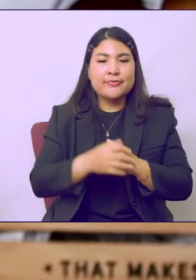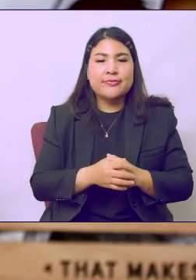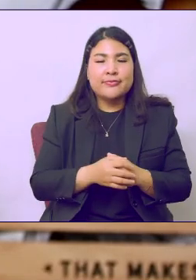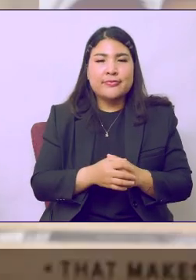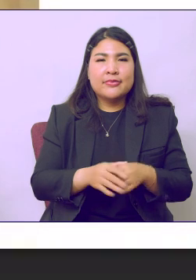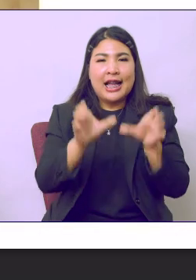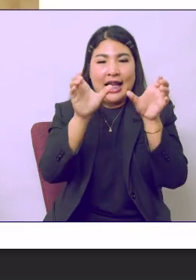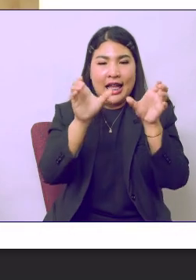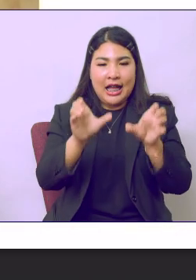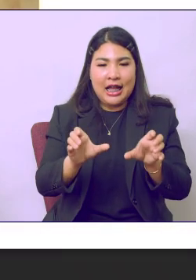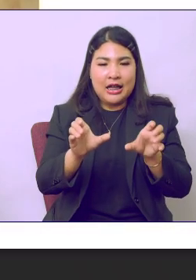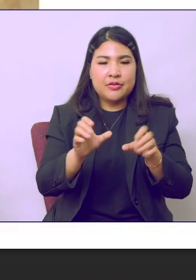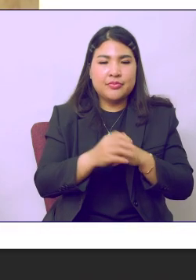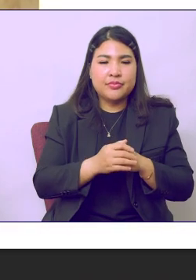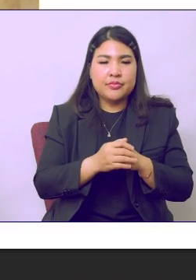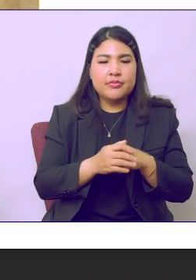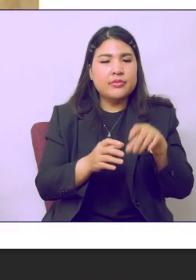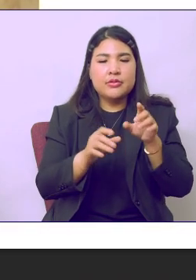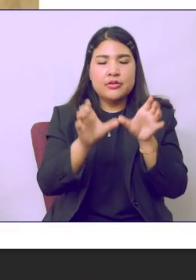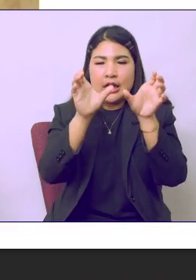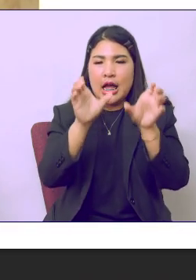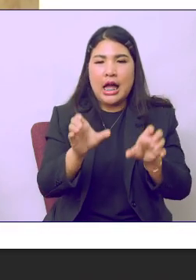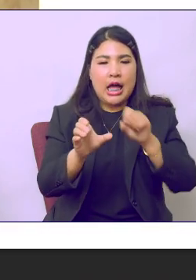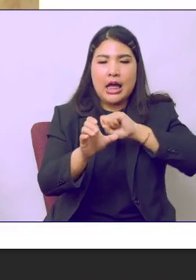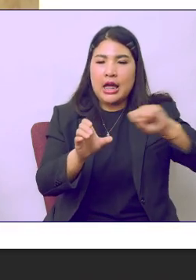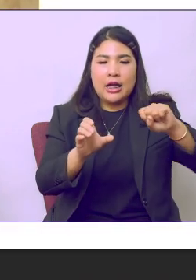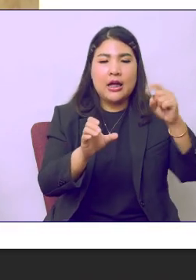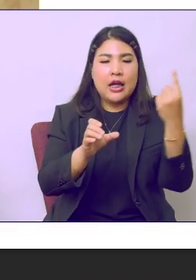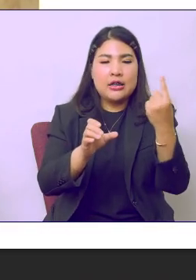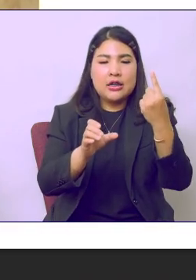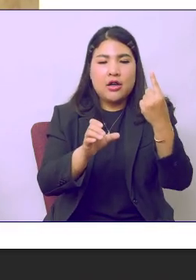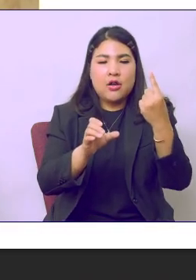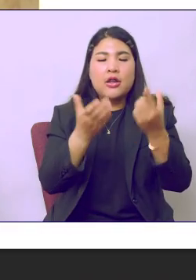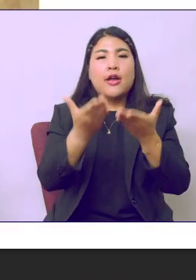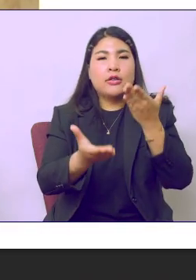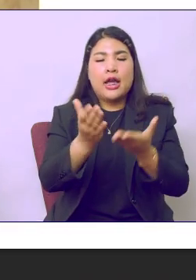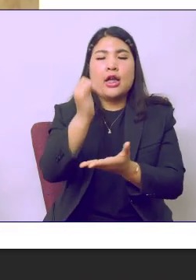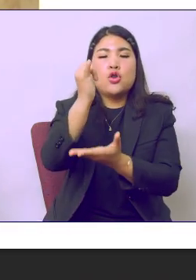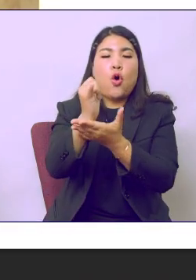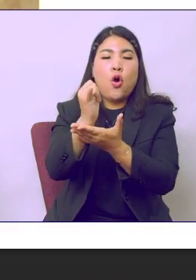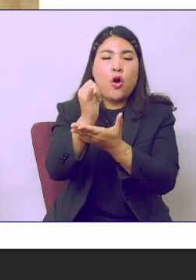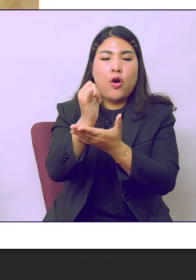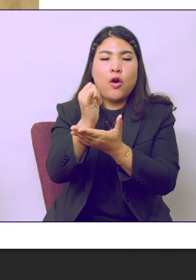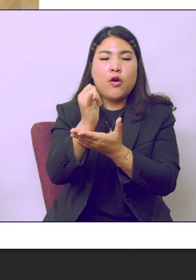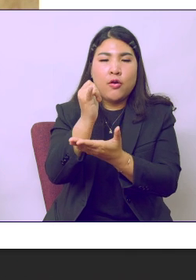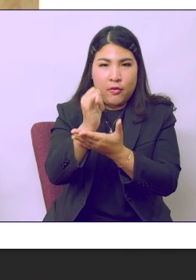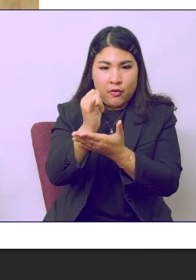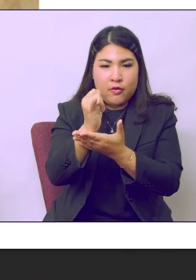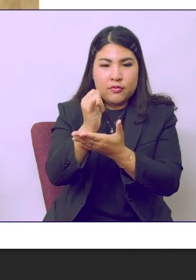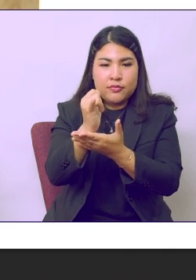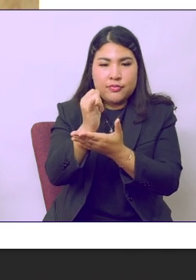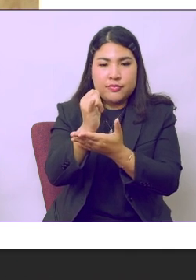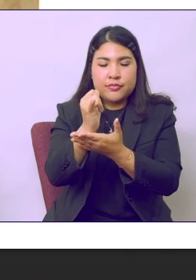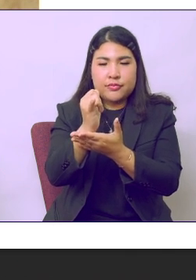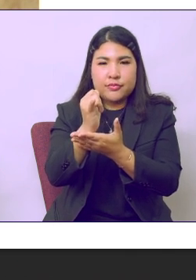เดียวนะครับอ่านะครับก็ให้น้องนอนนะครับงอเข่าข้างนึงก็ได้ถ้าถ้าตัวตัวฮิปของเขาหรือ